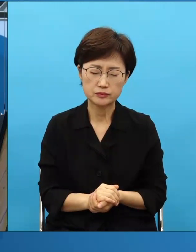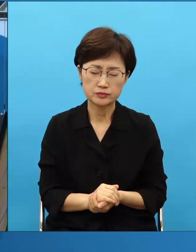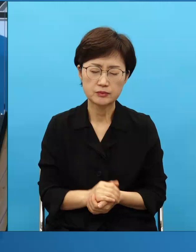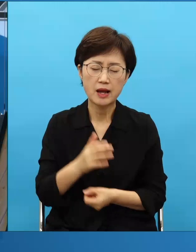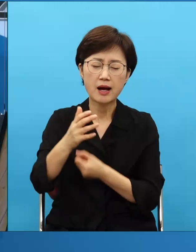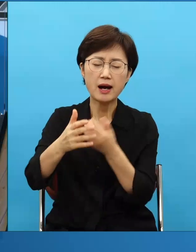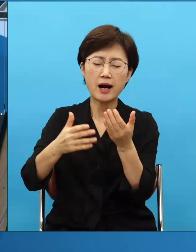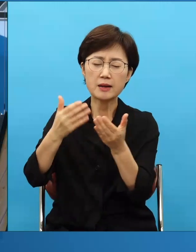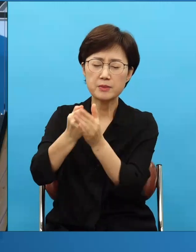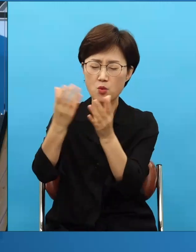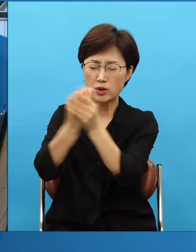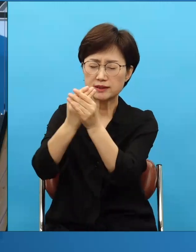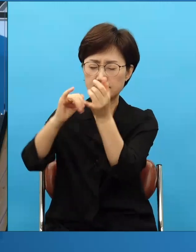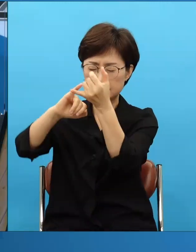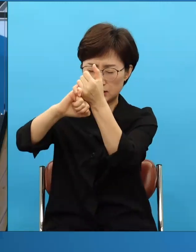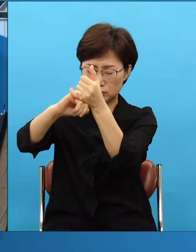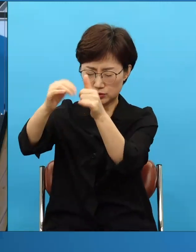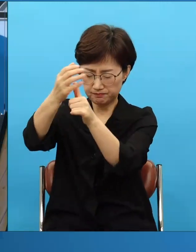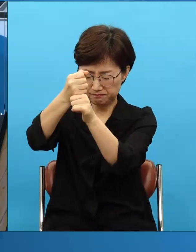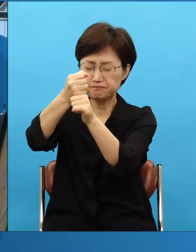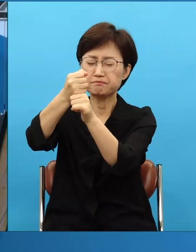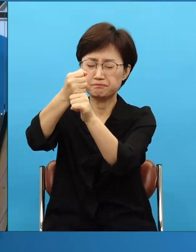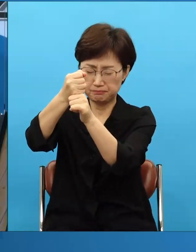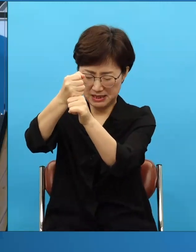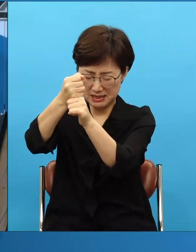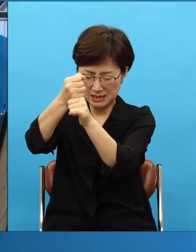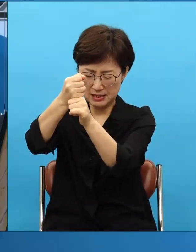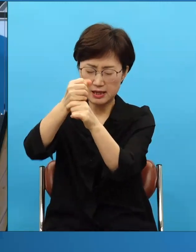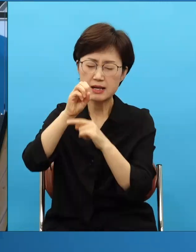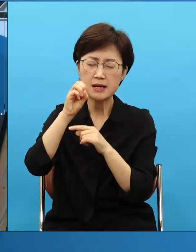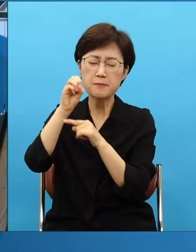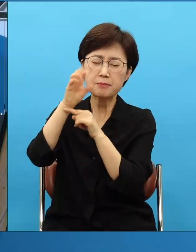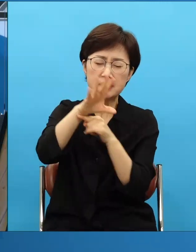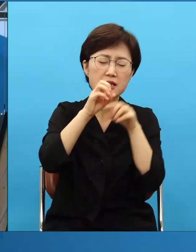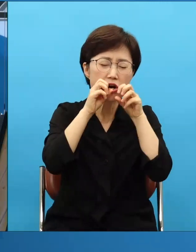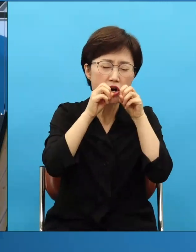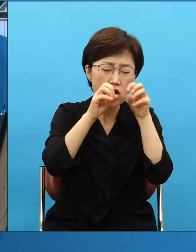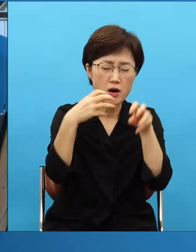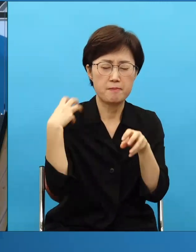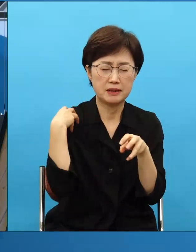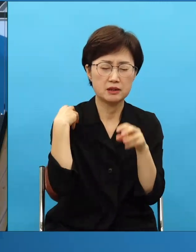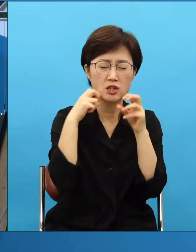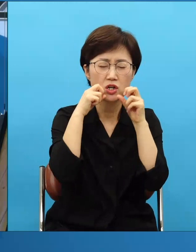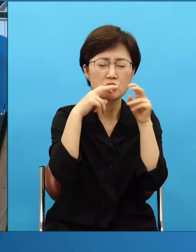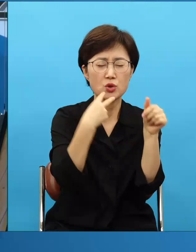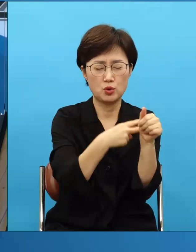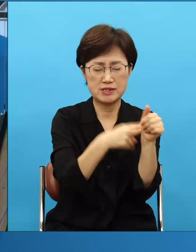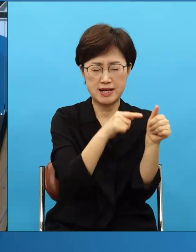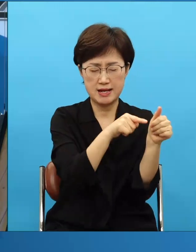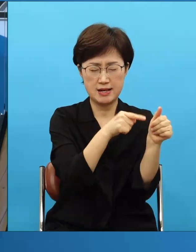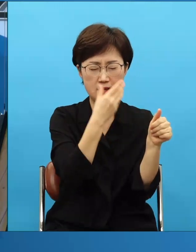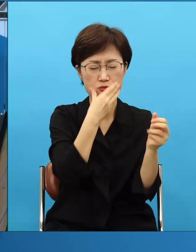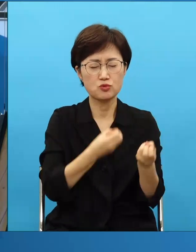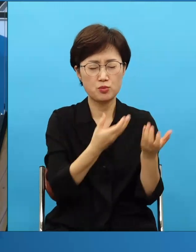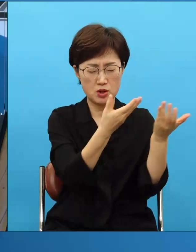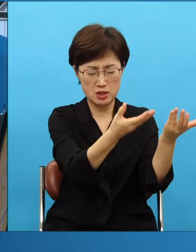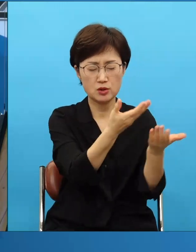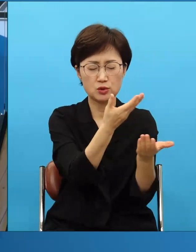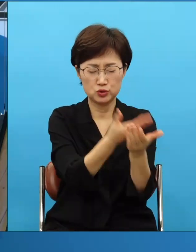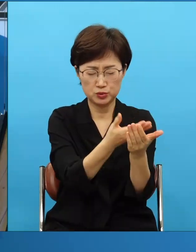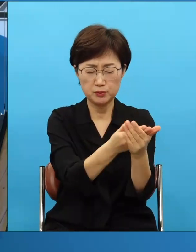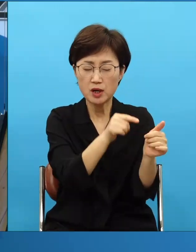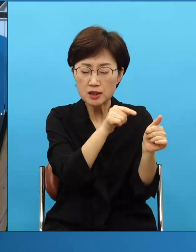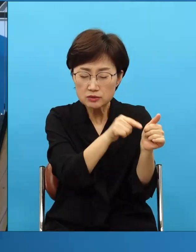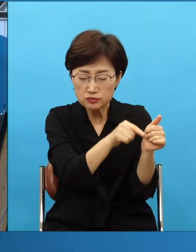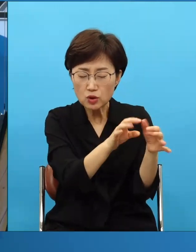하나님의 절대 언약을 잡고 빛의 망대를 세우는 선교사님들의 현장을 축복하시고 전도와 제자의 문을 열어 주옵소서. Please